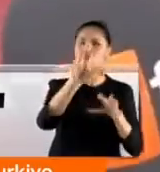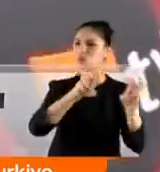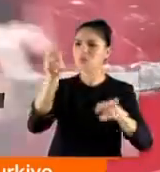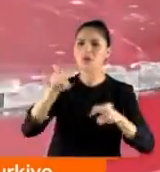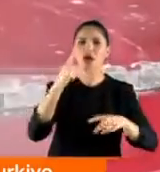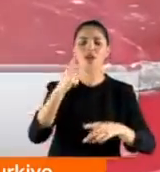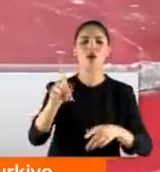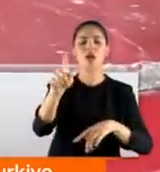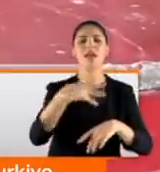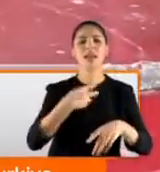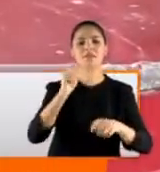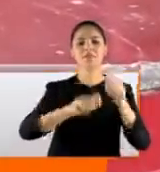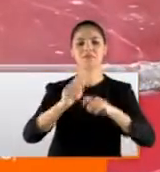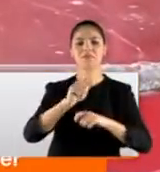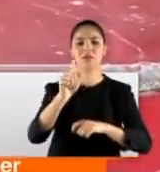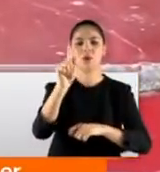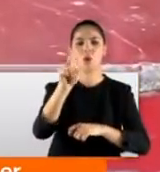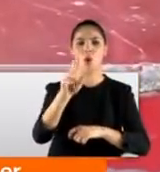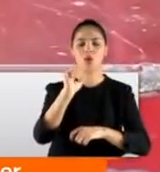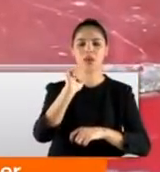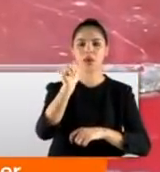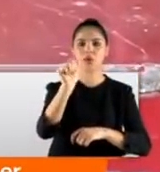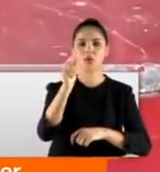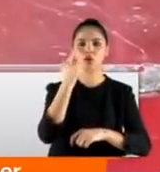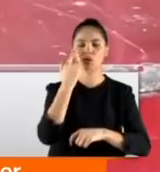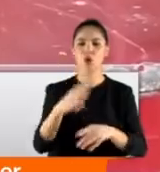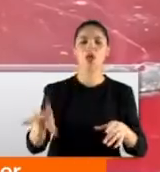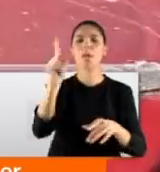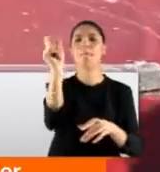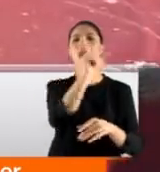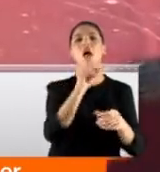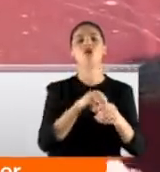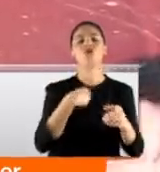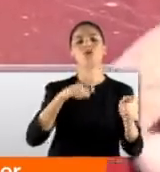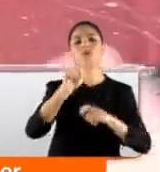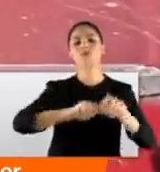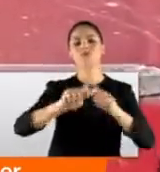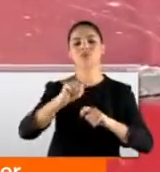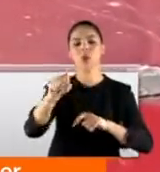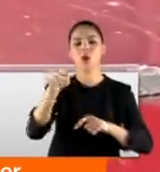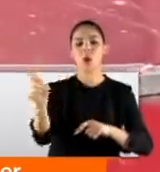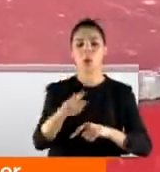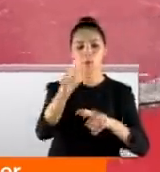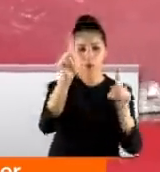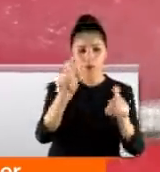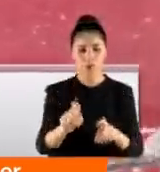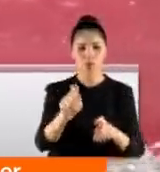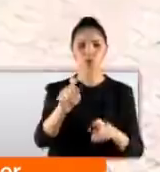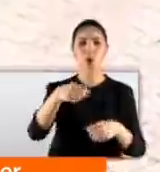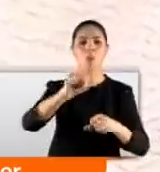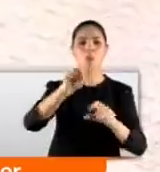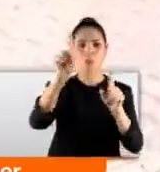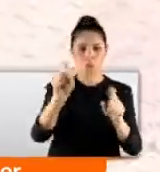günde yaptınız bunu? 12 günde çıktı. Normal toplamı 1 ay sürdü. Sinyali minibüs mü, otomobil mi? Motosiklet